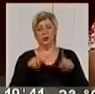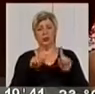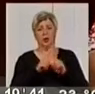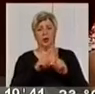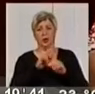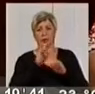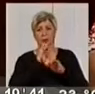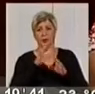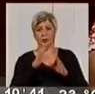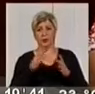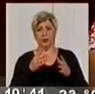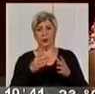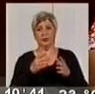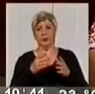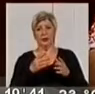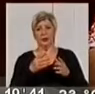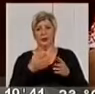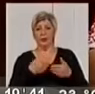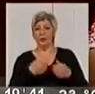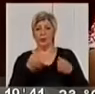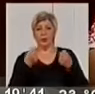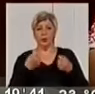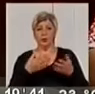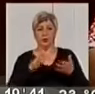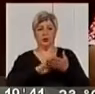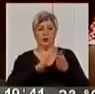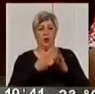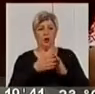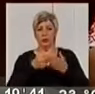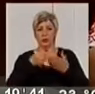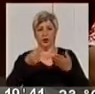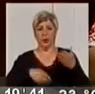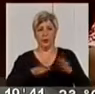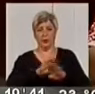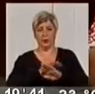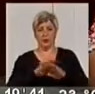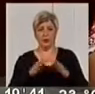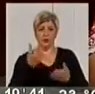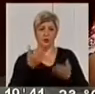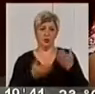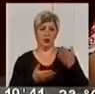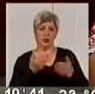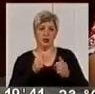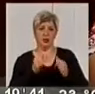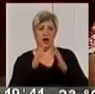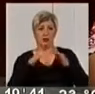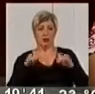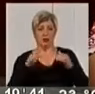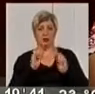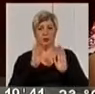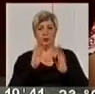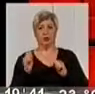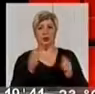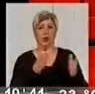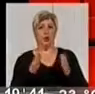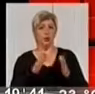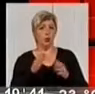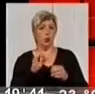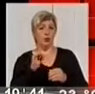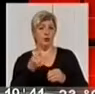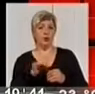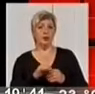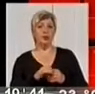що заклад не готовий. Ми просто не визначимо цього, цей заклад переможцем в тендерних наших пропозиціях. А